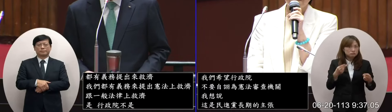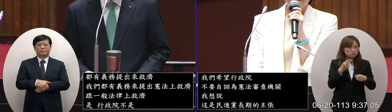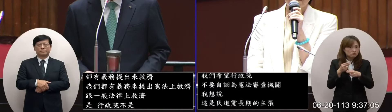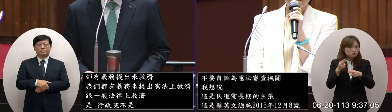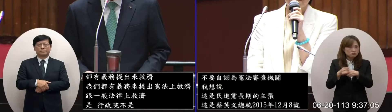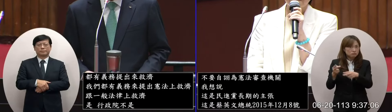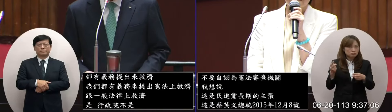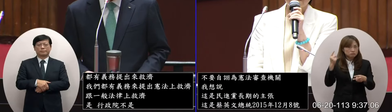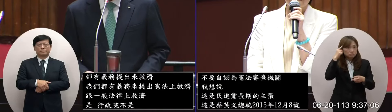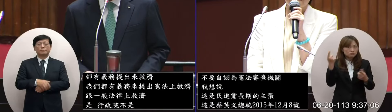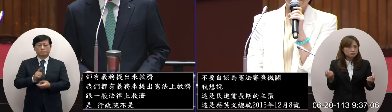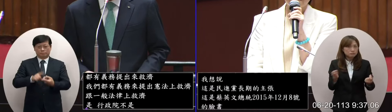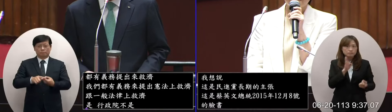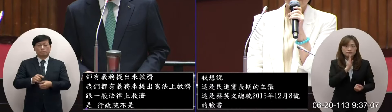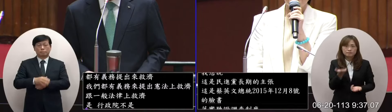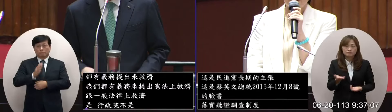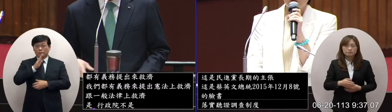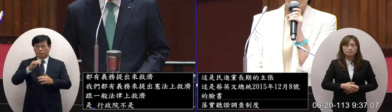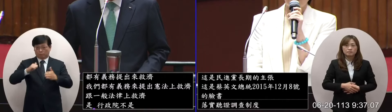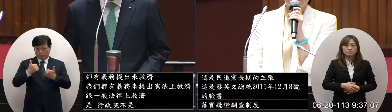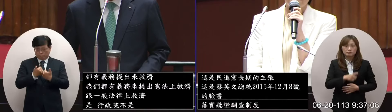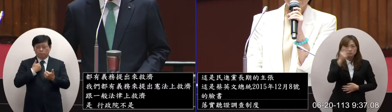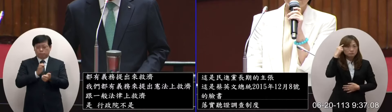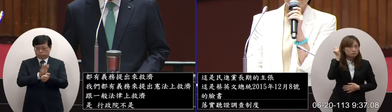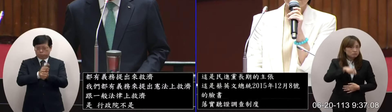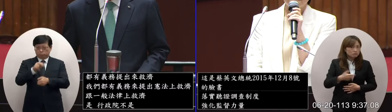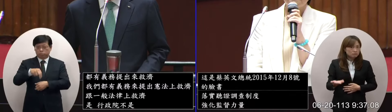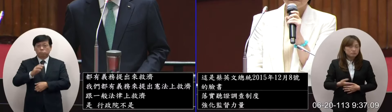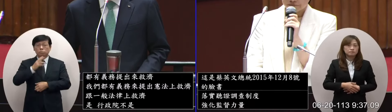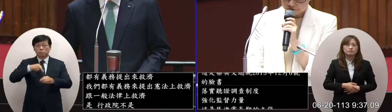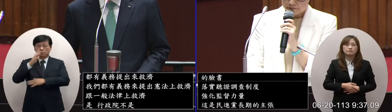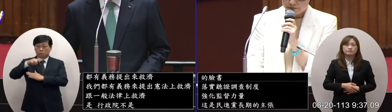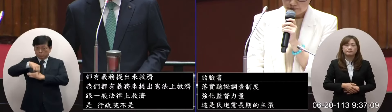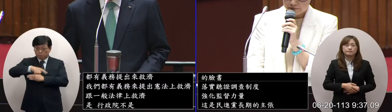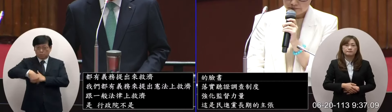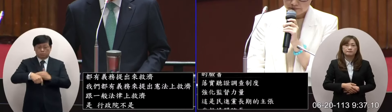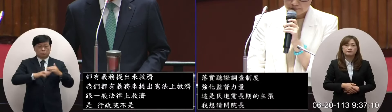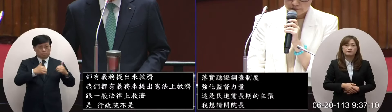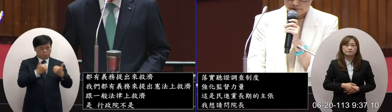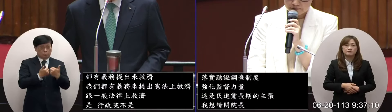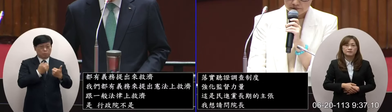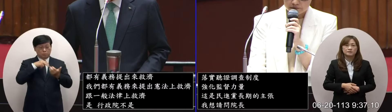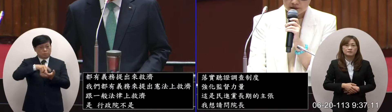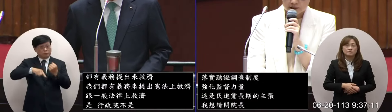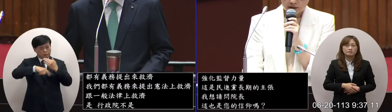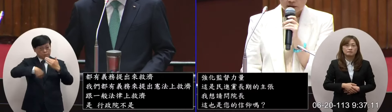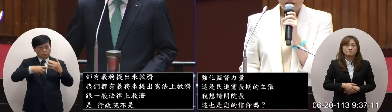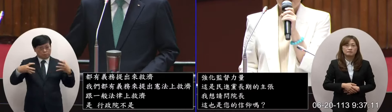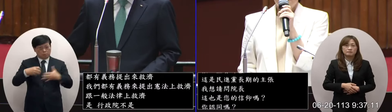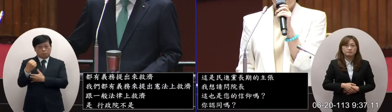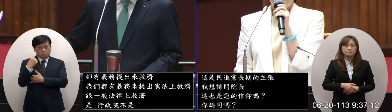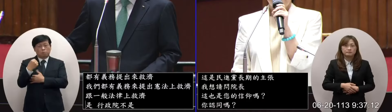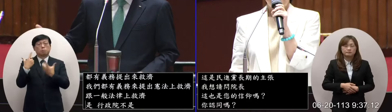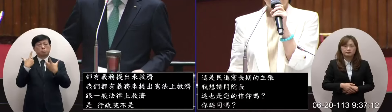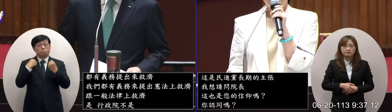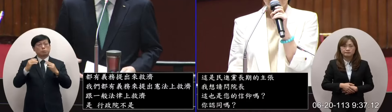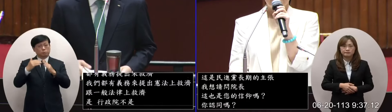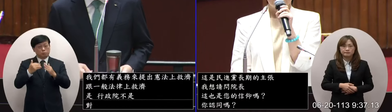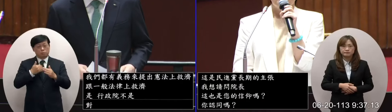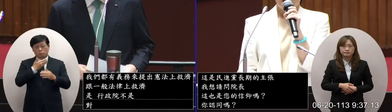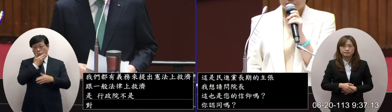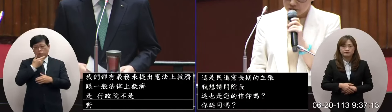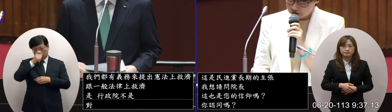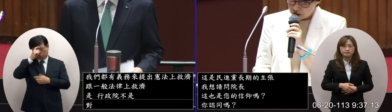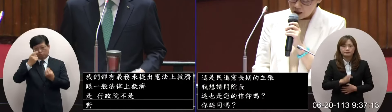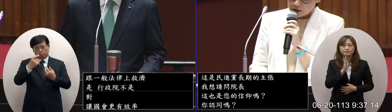仰吗？ 对，让国会更有效率，那行政院跟国会跟立法院一同来努力，这是国家国人